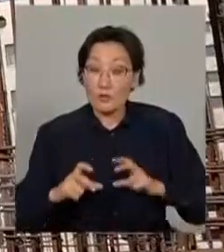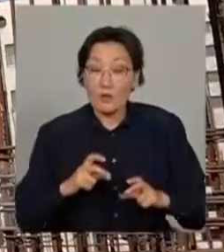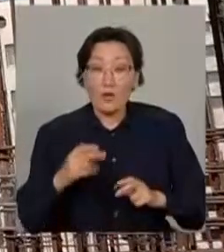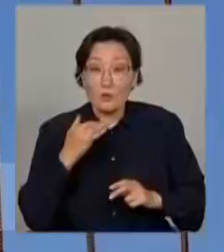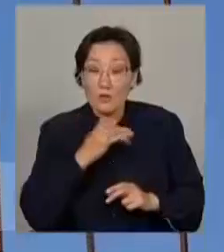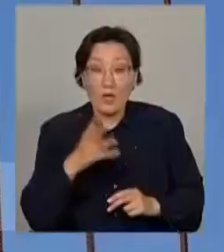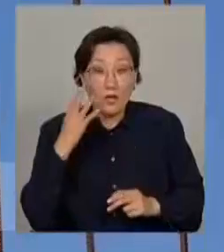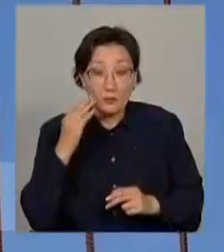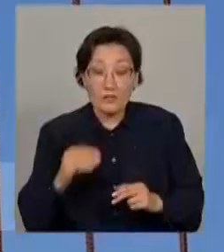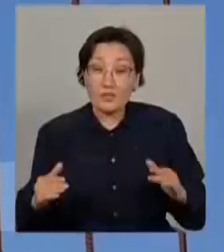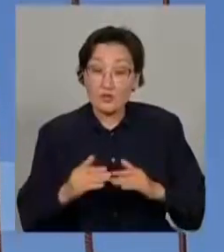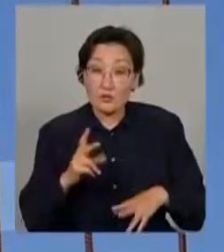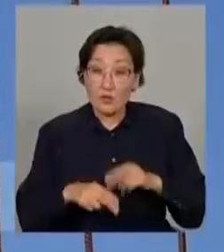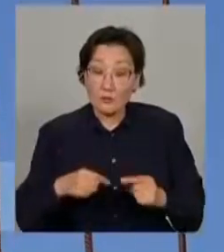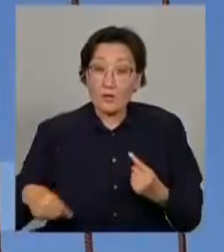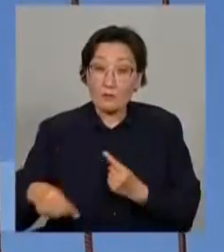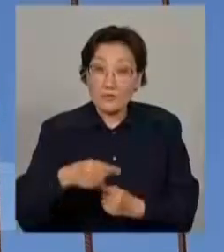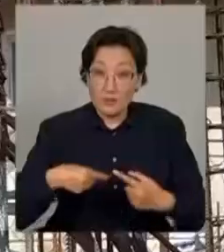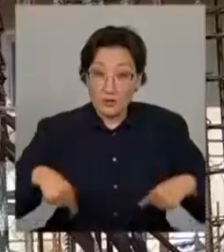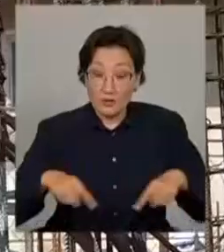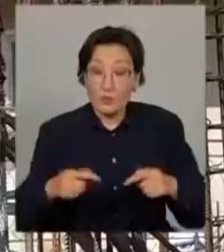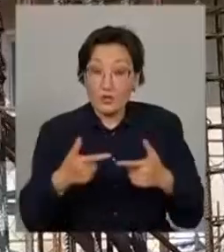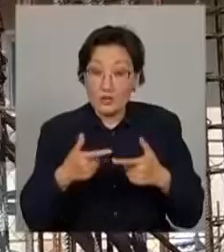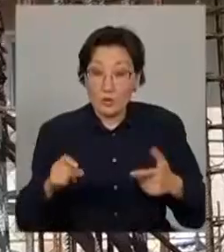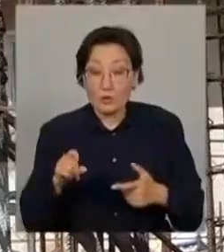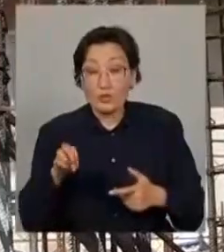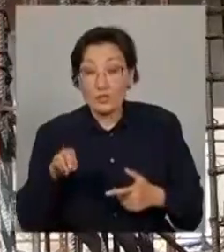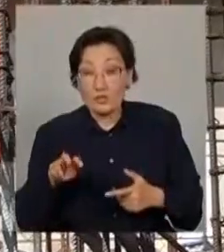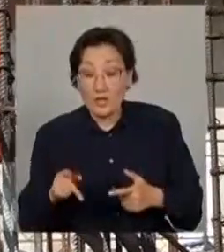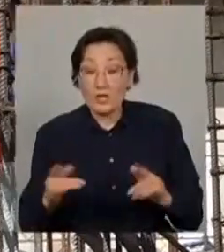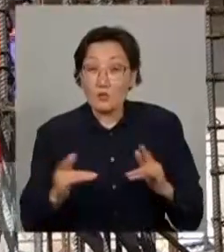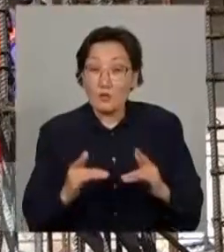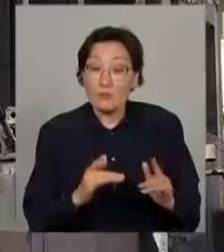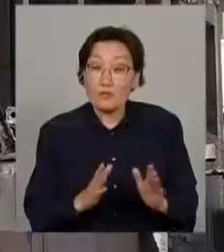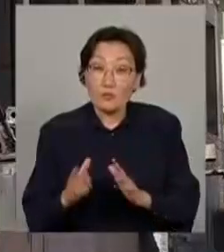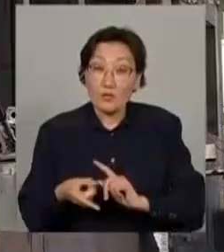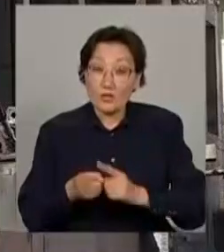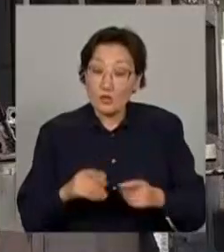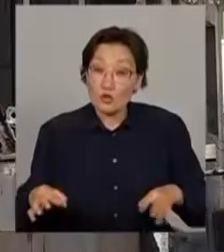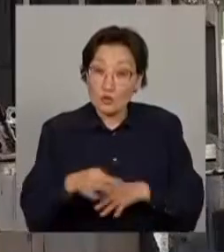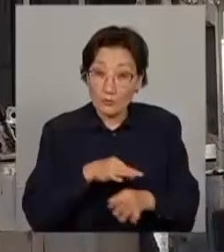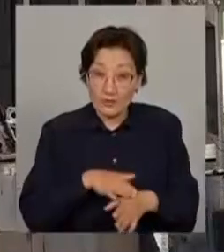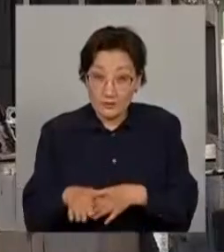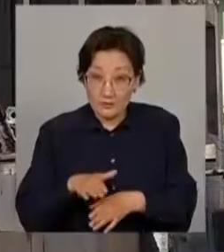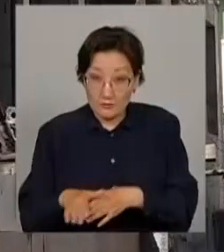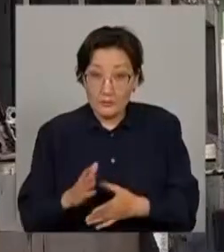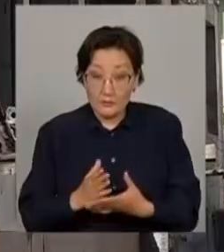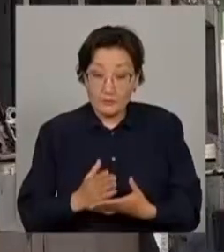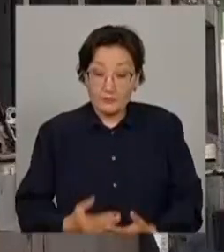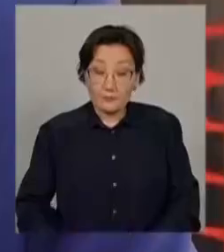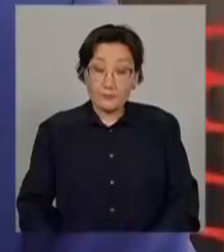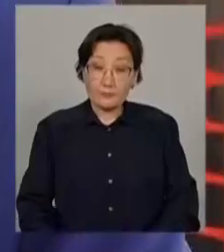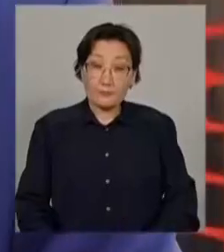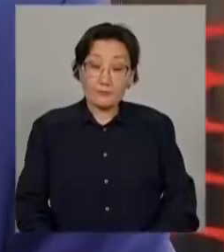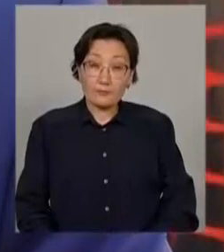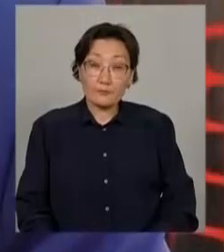Алматыда нысандар салу және бизнес орталықтары мен қонақ үйлерді, хостелдерді жатақханаға айналдыру жобасы жүзеге асуда. 230